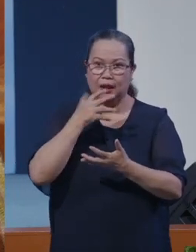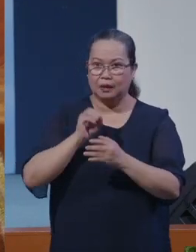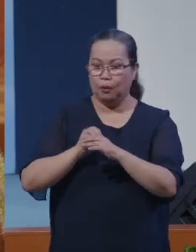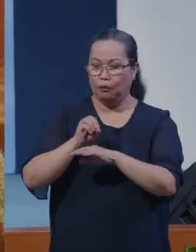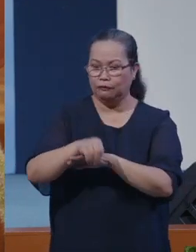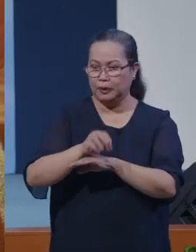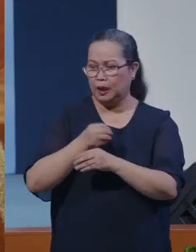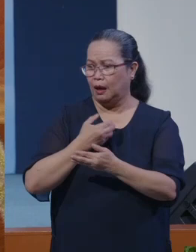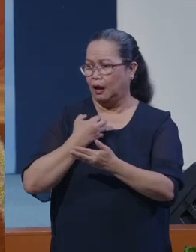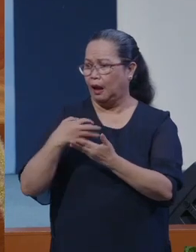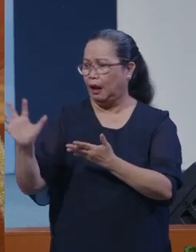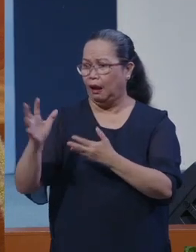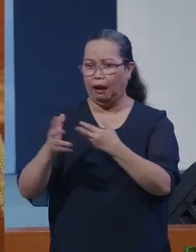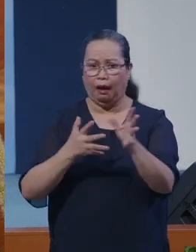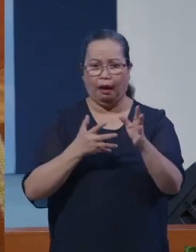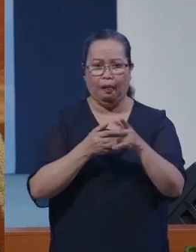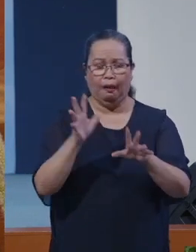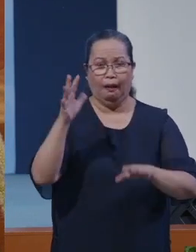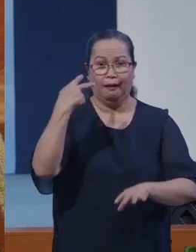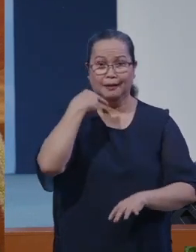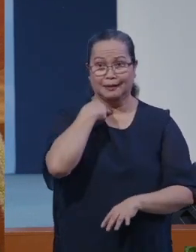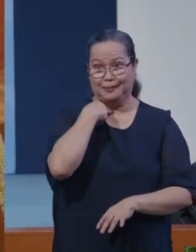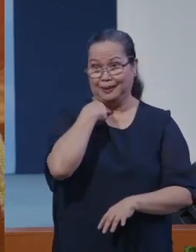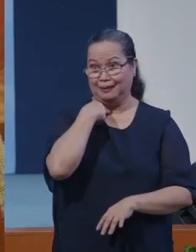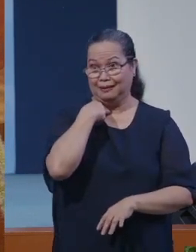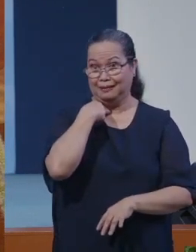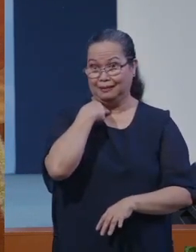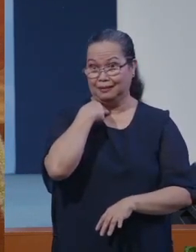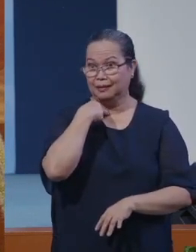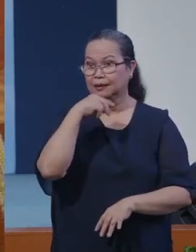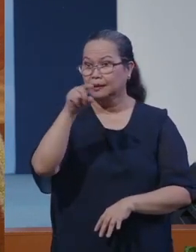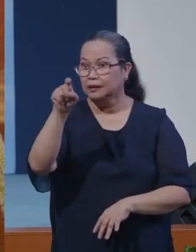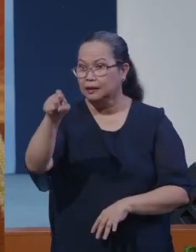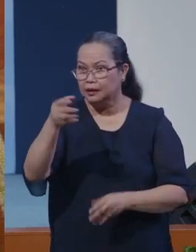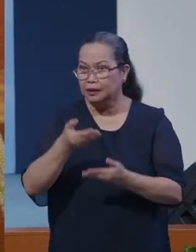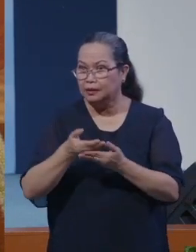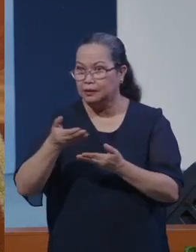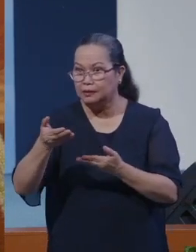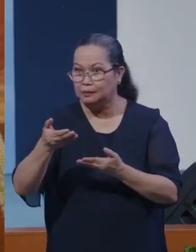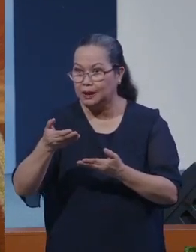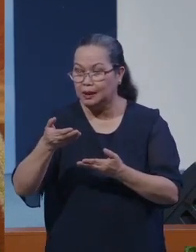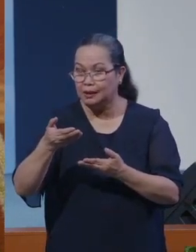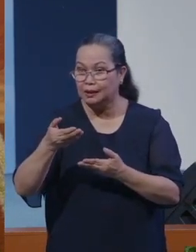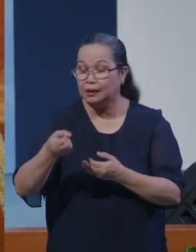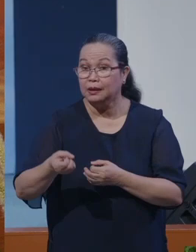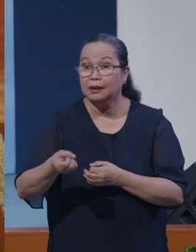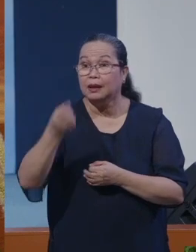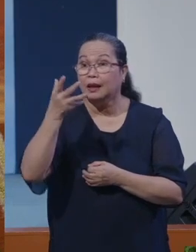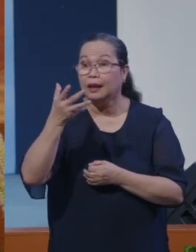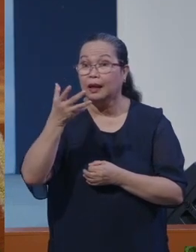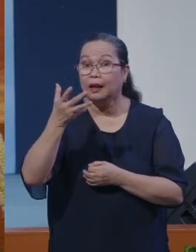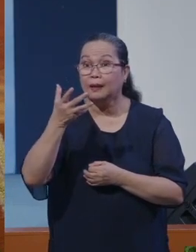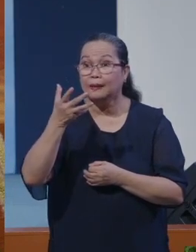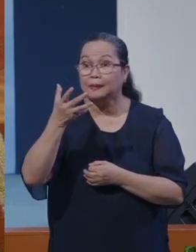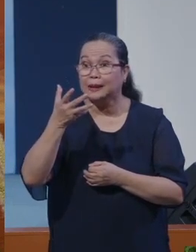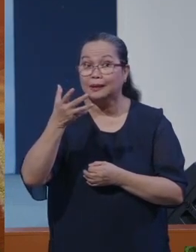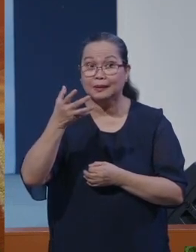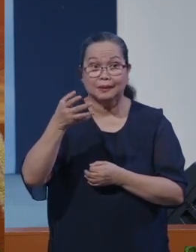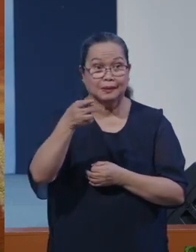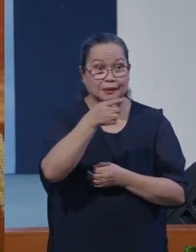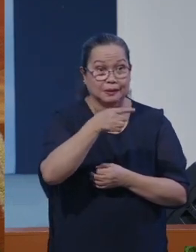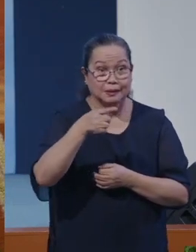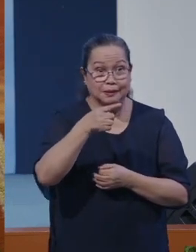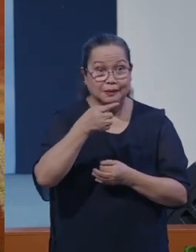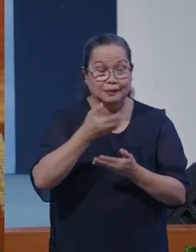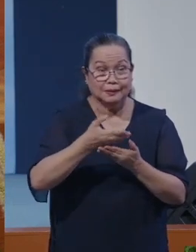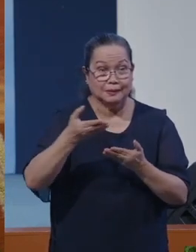lampas-lampas. Kung minsan kailangan natin reviewin kung ilan ang binibili natin, ang ilang mga bagay